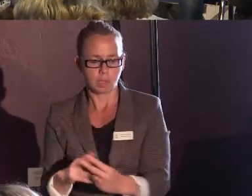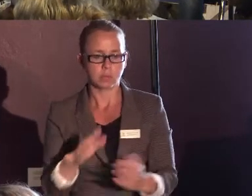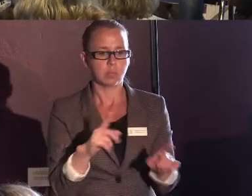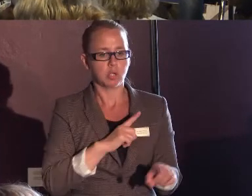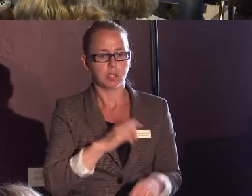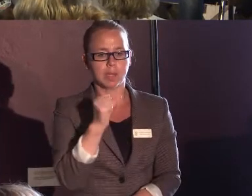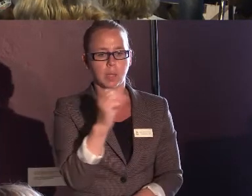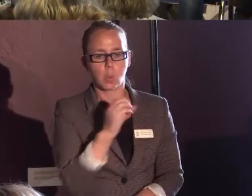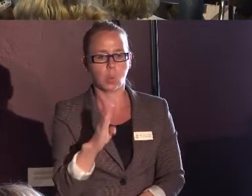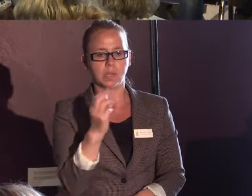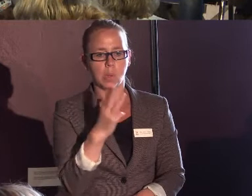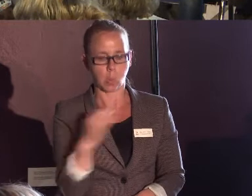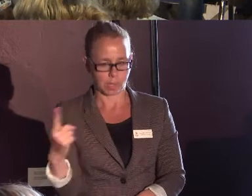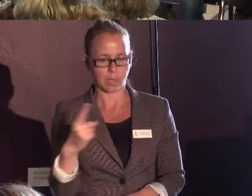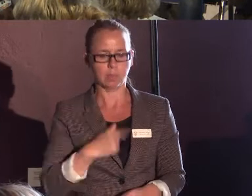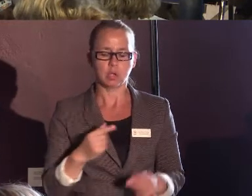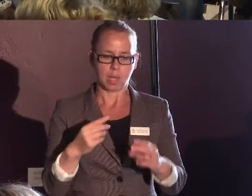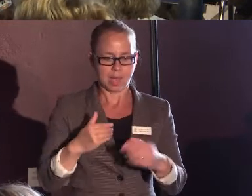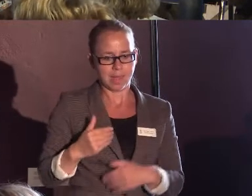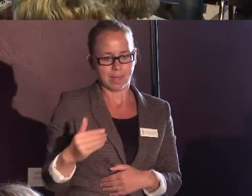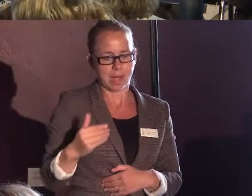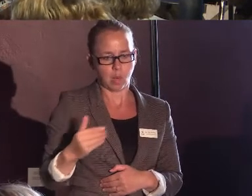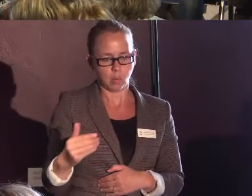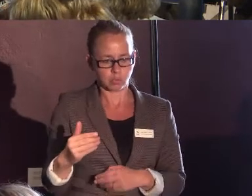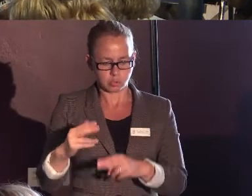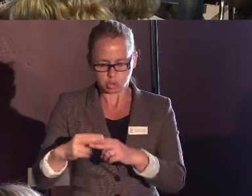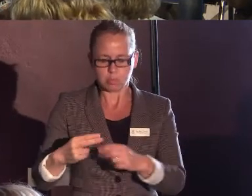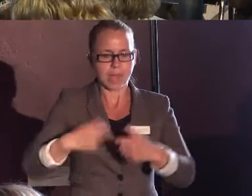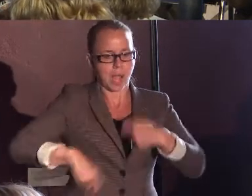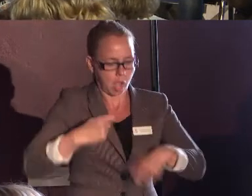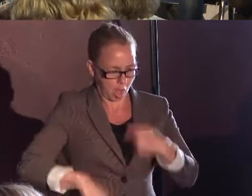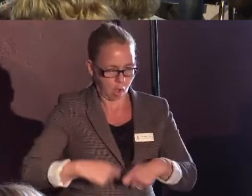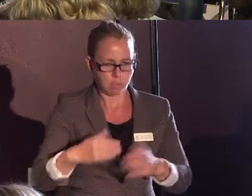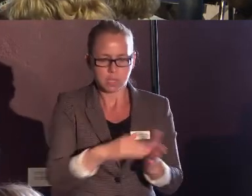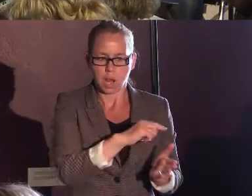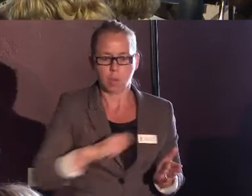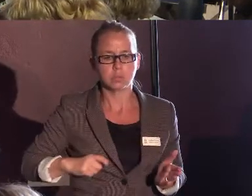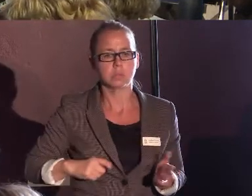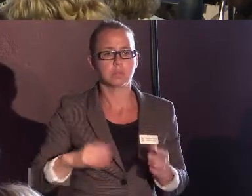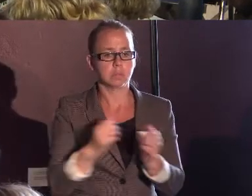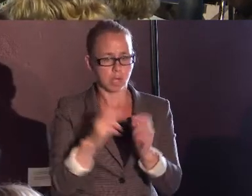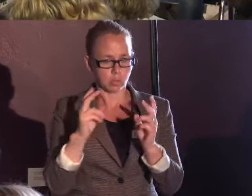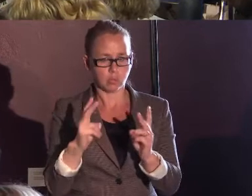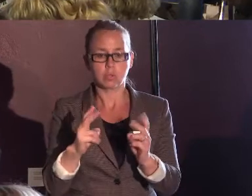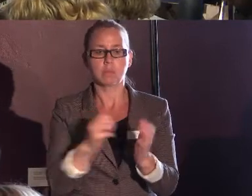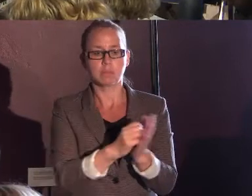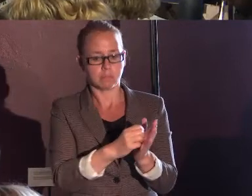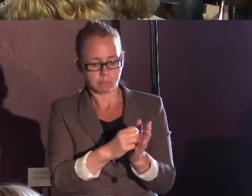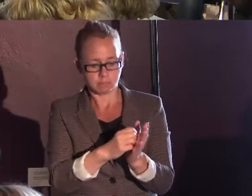Goodwill, redaktionellt utrymme, reklam och också följden av